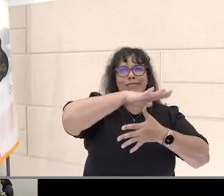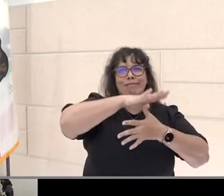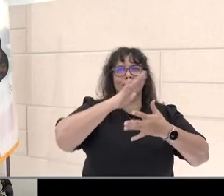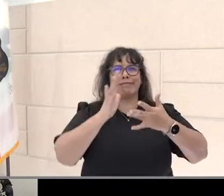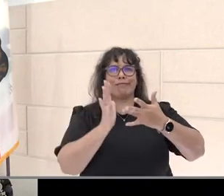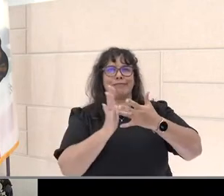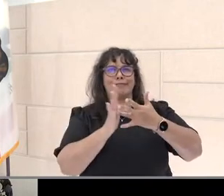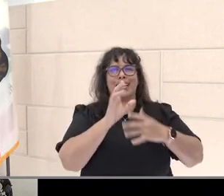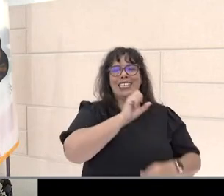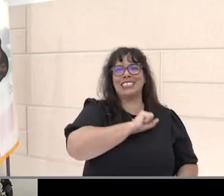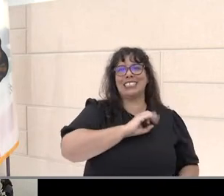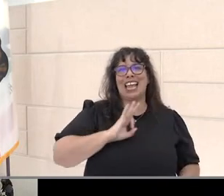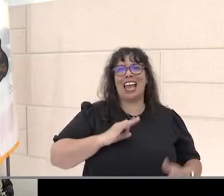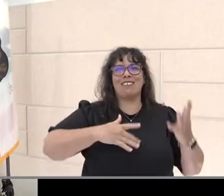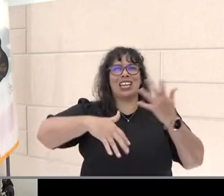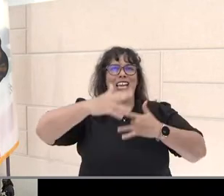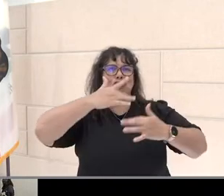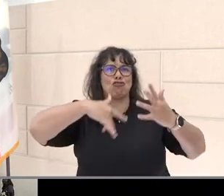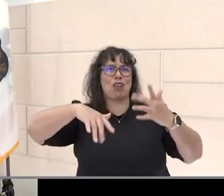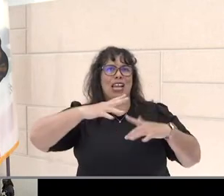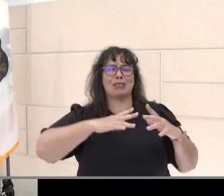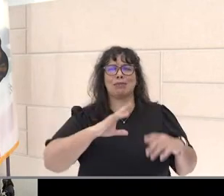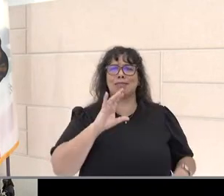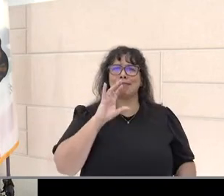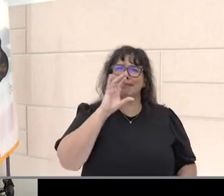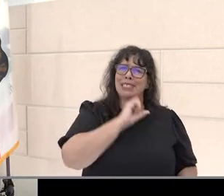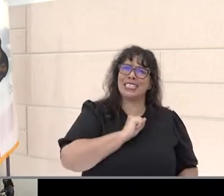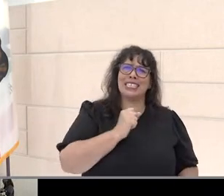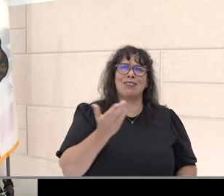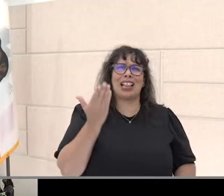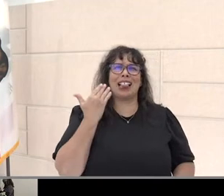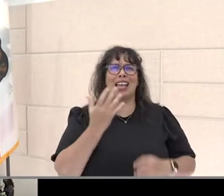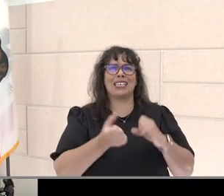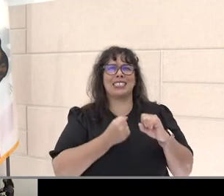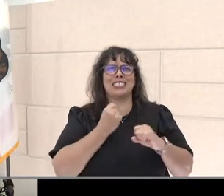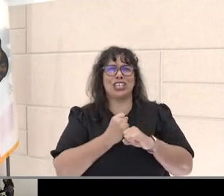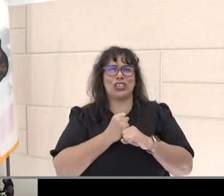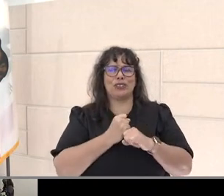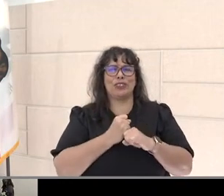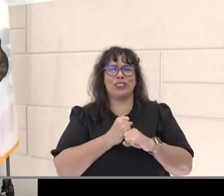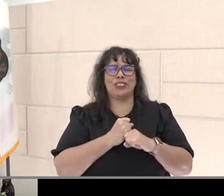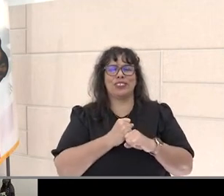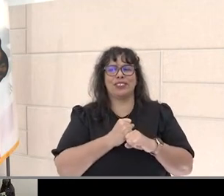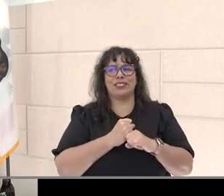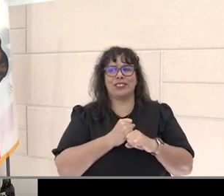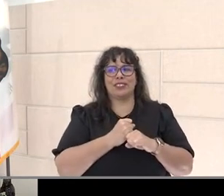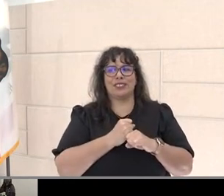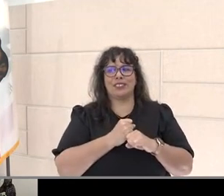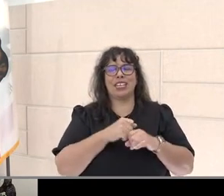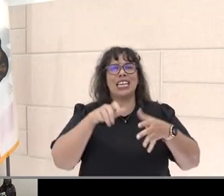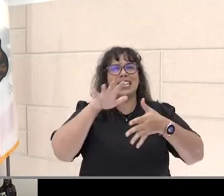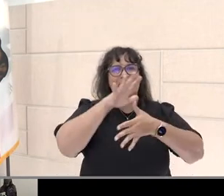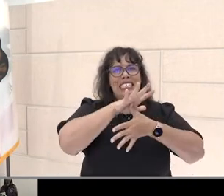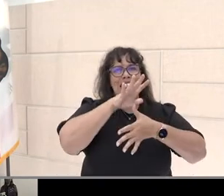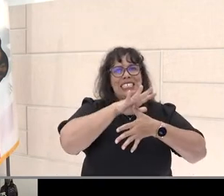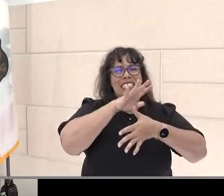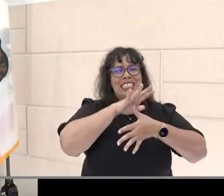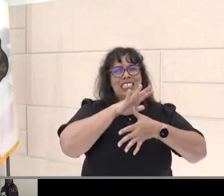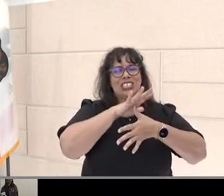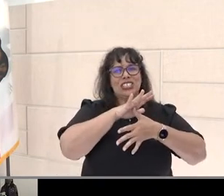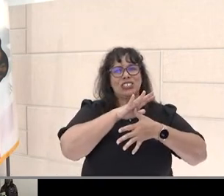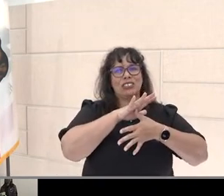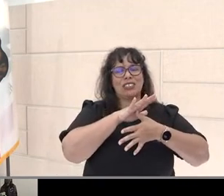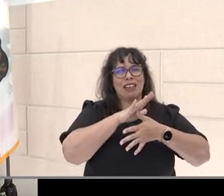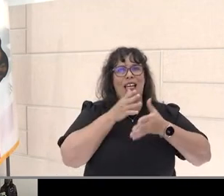โดยฉะนั้นคือท่าสักเตียงอ้อนั่นคือท่าเมนกาอ้อสบายจุบจุ่มคณีได้มูลหายท่าหมู่ชั้นห้าเกี่ยวกับมันเพื่อน